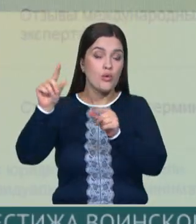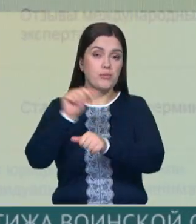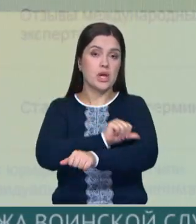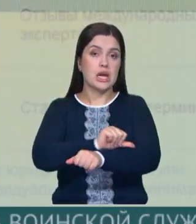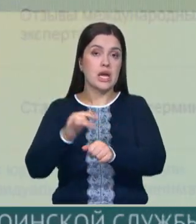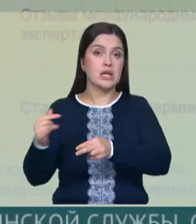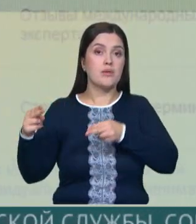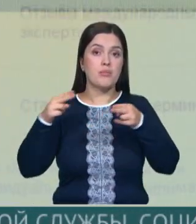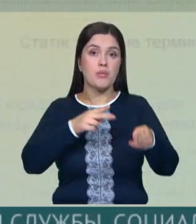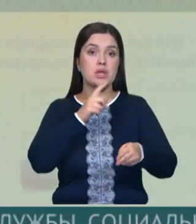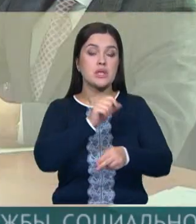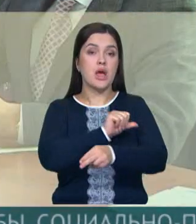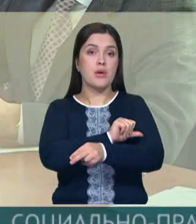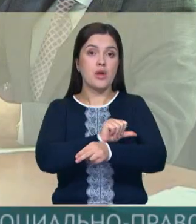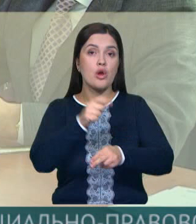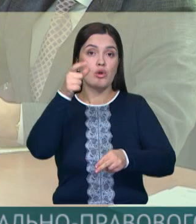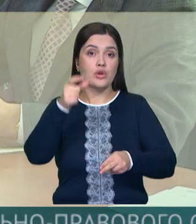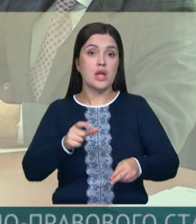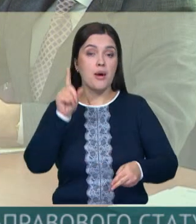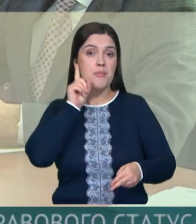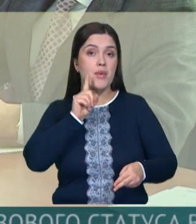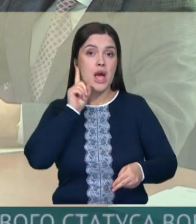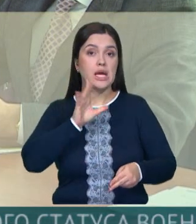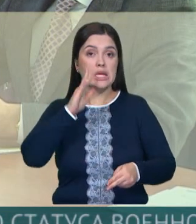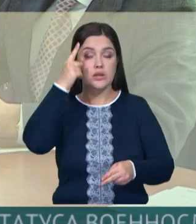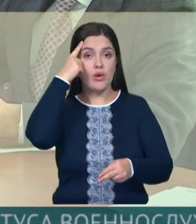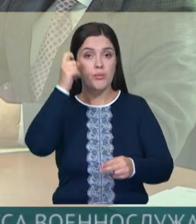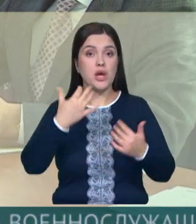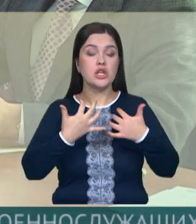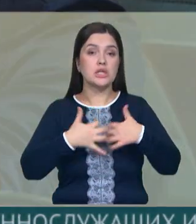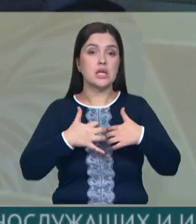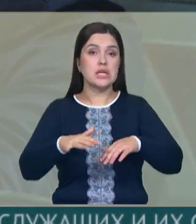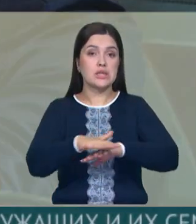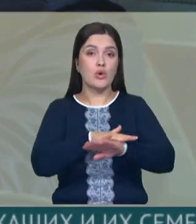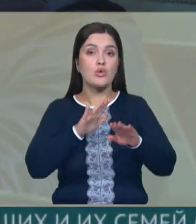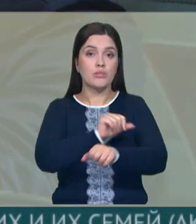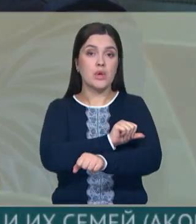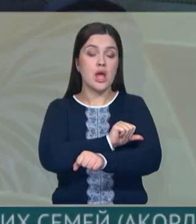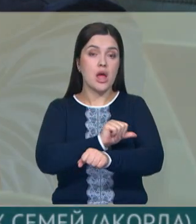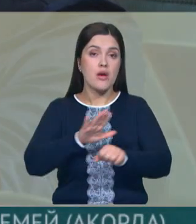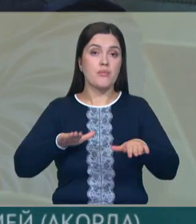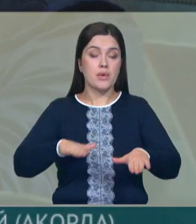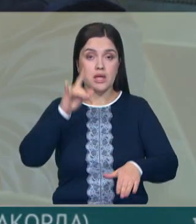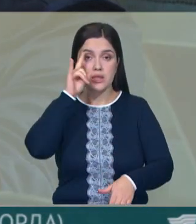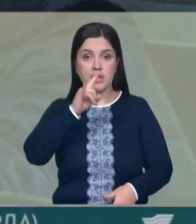и выехавших за его пределы людей. Пока есть информация по численности населения только в пределах